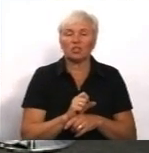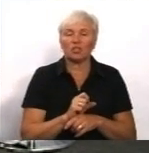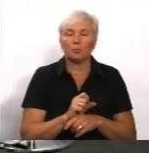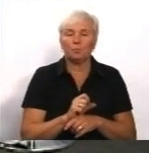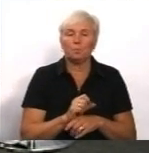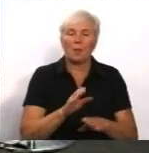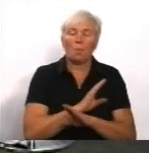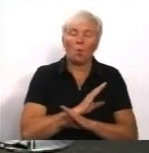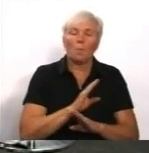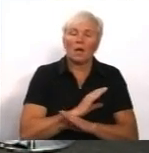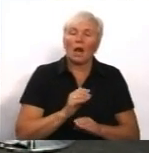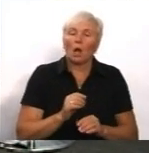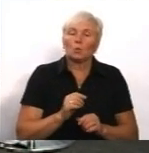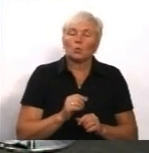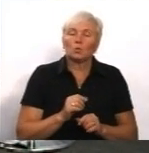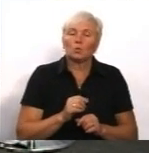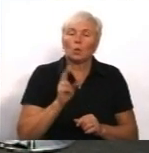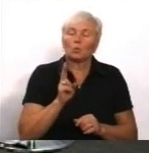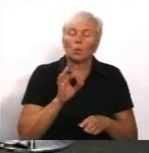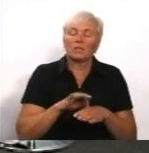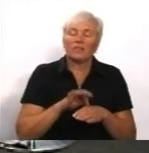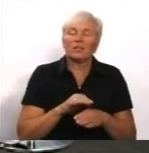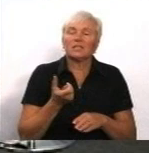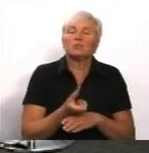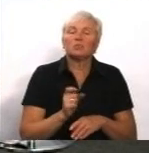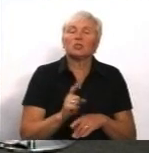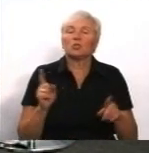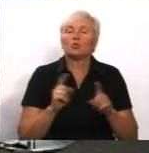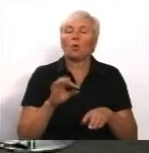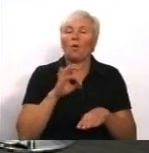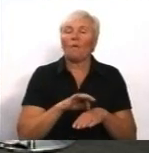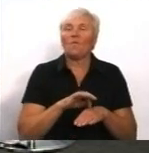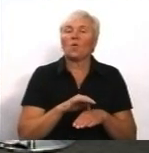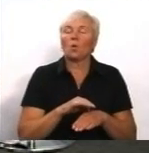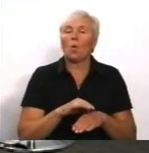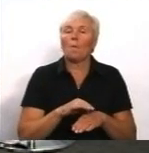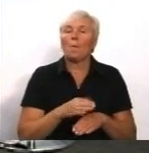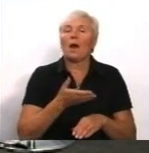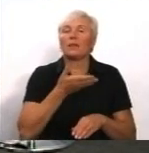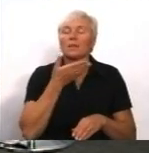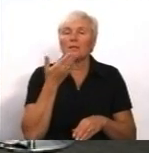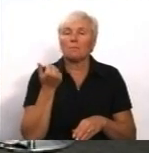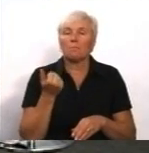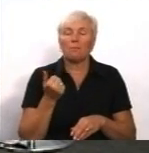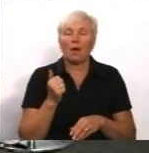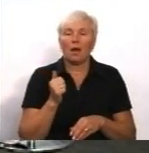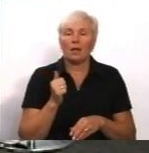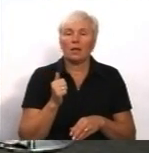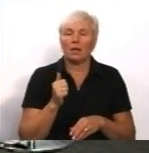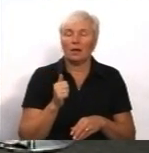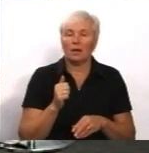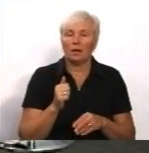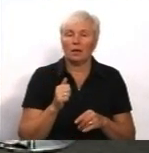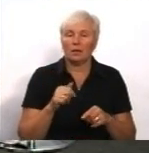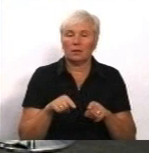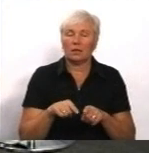помирає тих, хто захворів. Тим більше, що хвороба не має лікування, якщо вона виникла як у тварин, так і у людей.